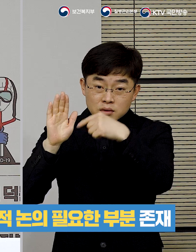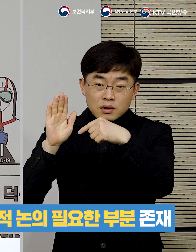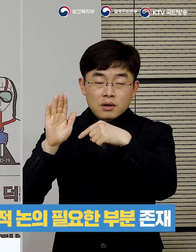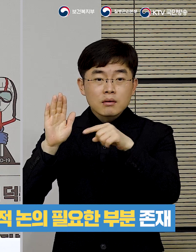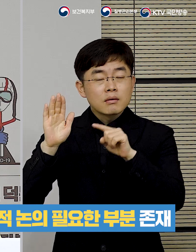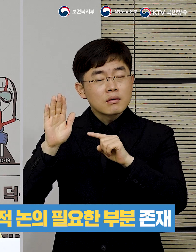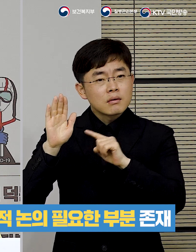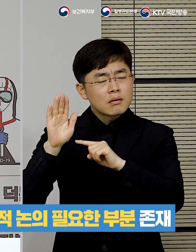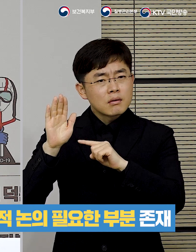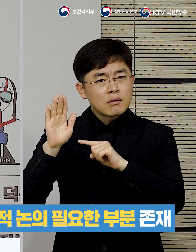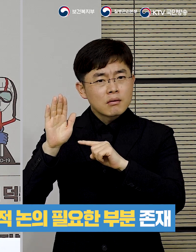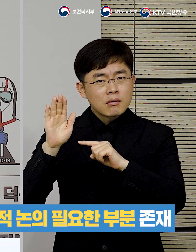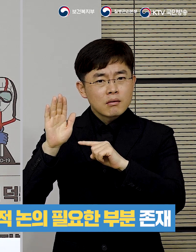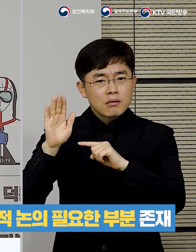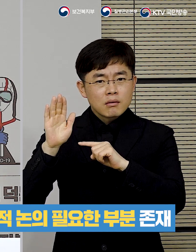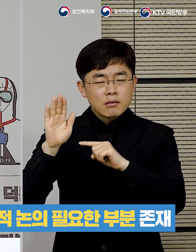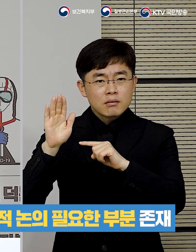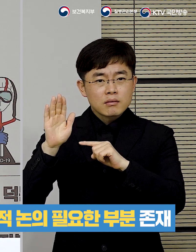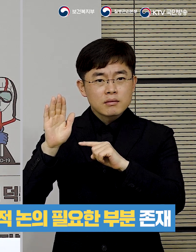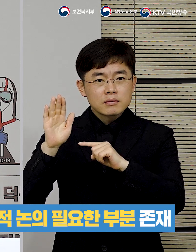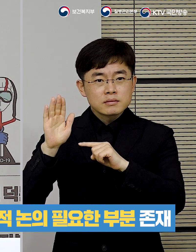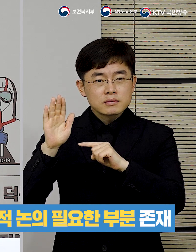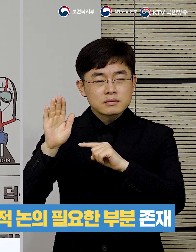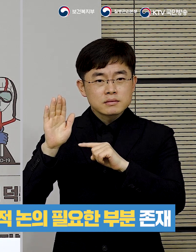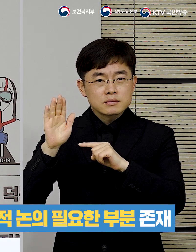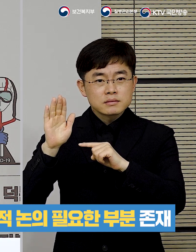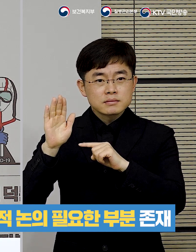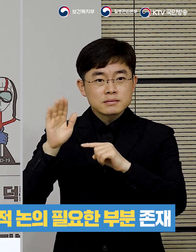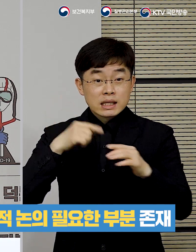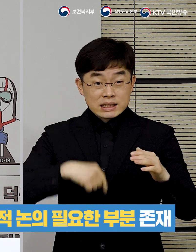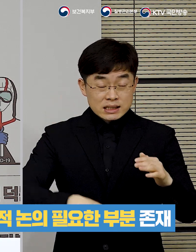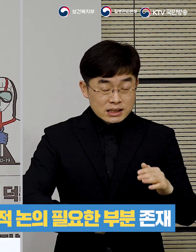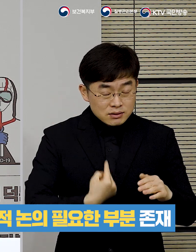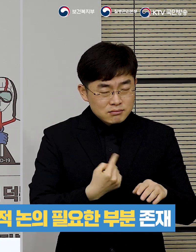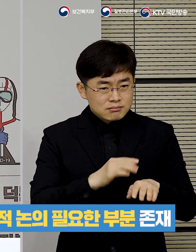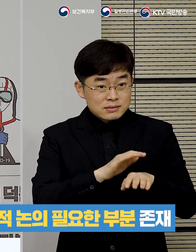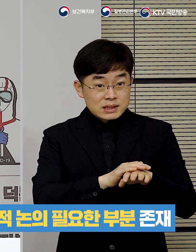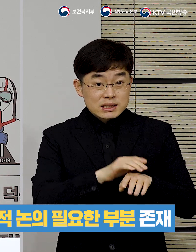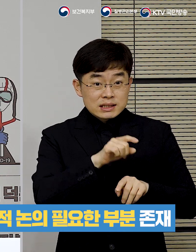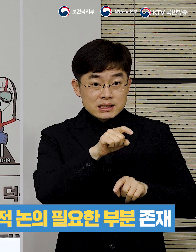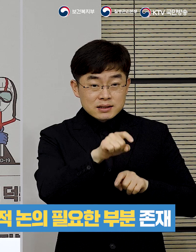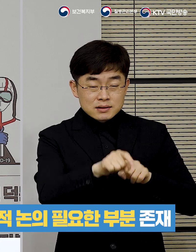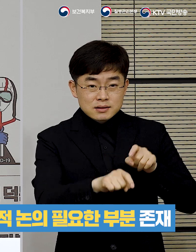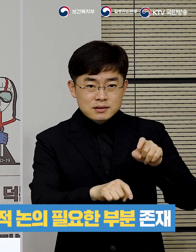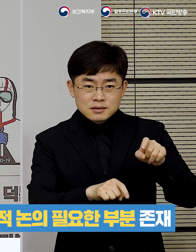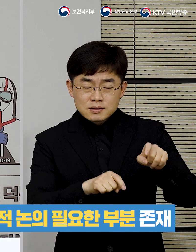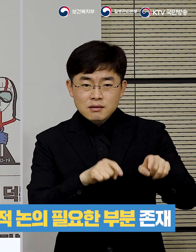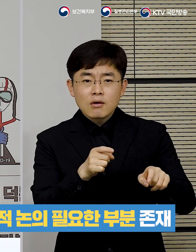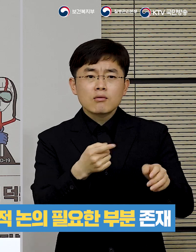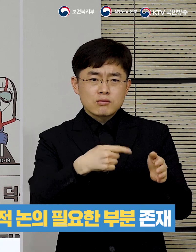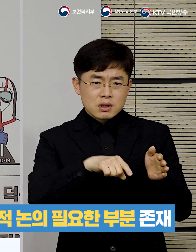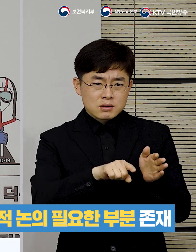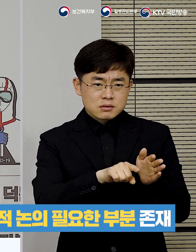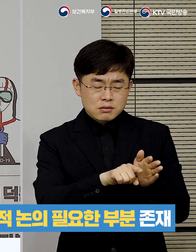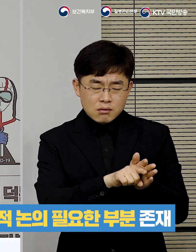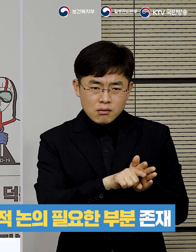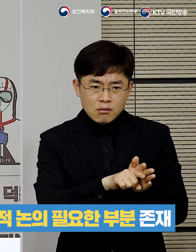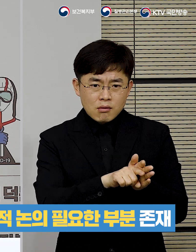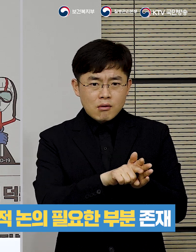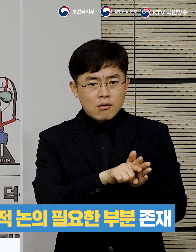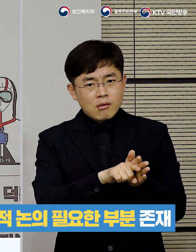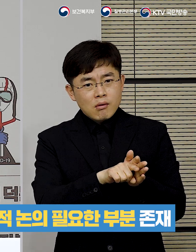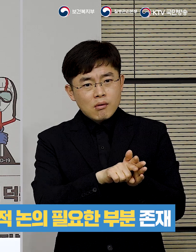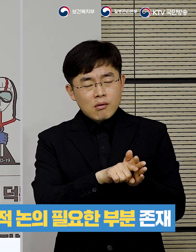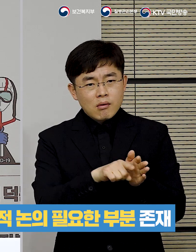또 수칙에 대해서는 자발적인 참여와 이행을